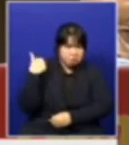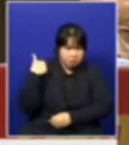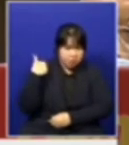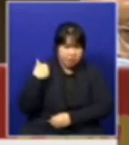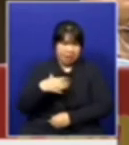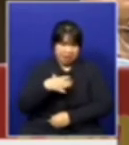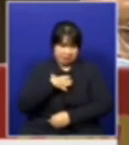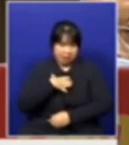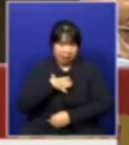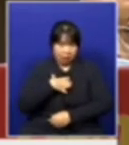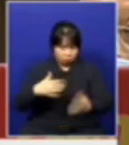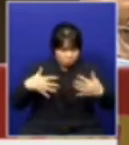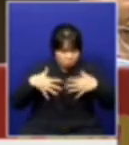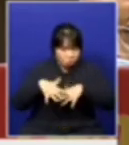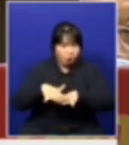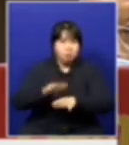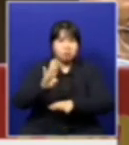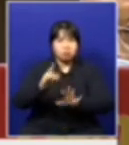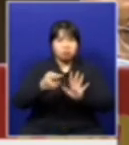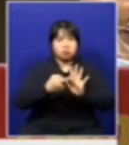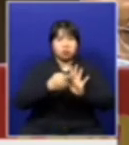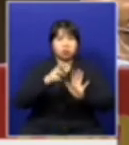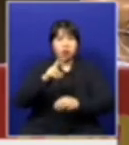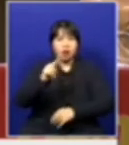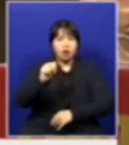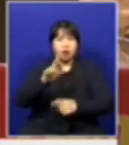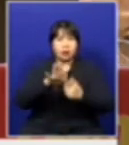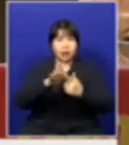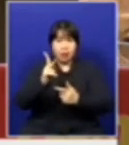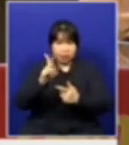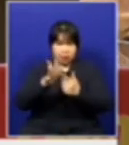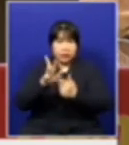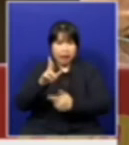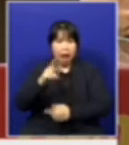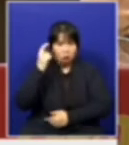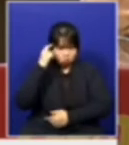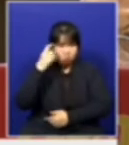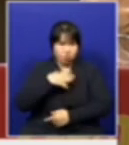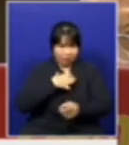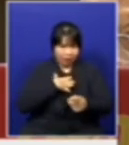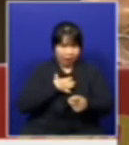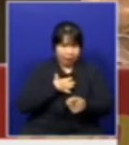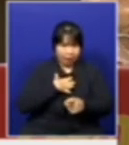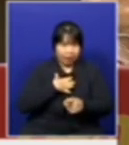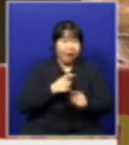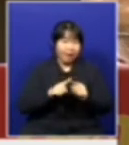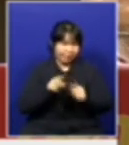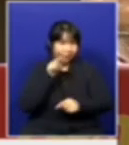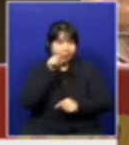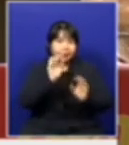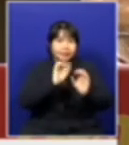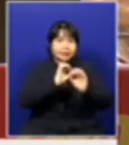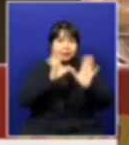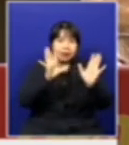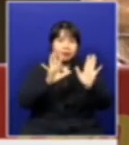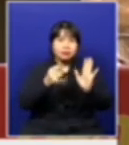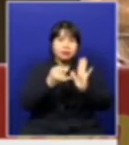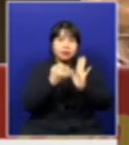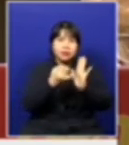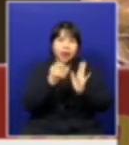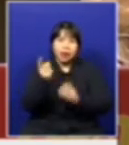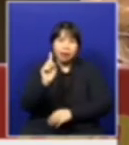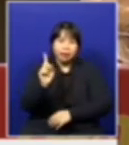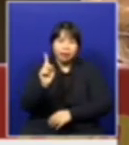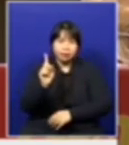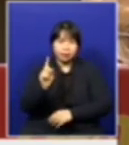าการเพราะว่าบางอย่างนะคะก็จะเห็นได้ง่ายๆเลยว่าเรื่องบางเรื่องมันเกิดขึ้น